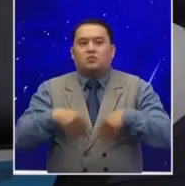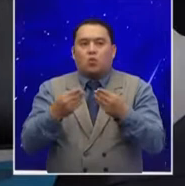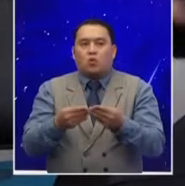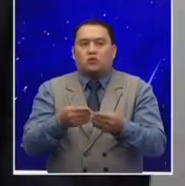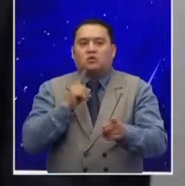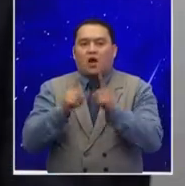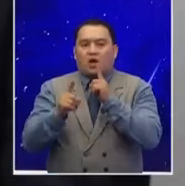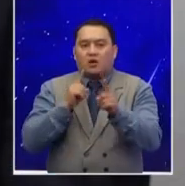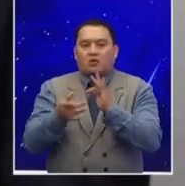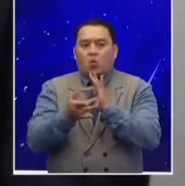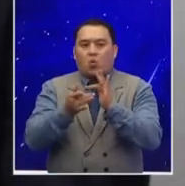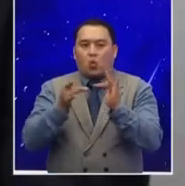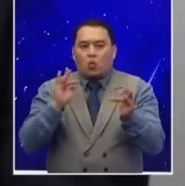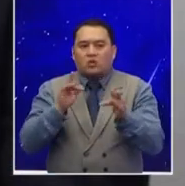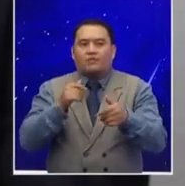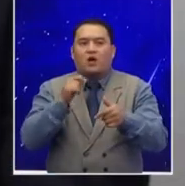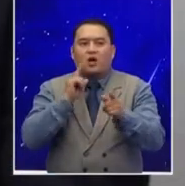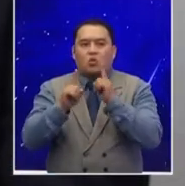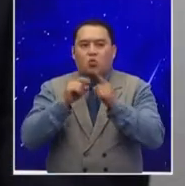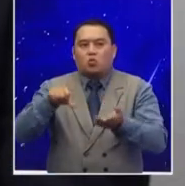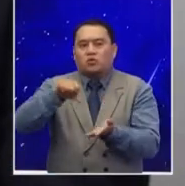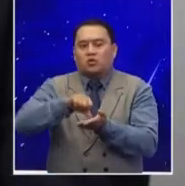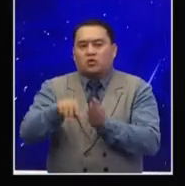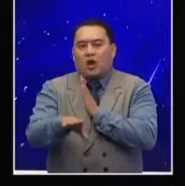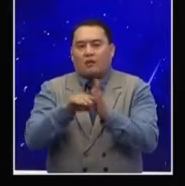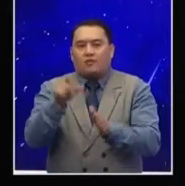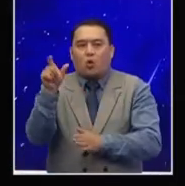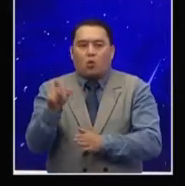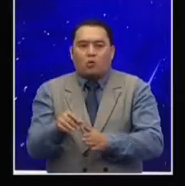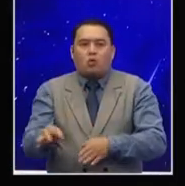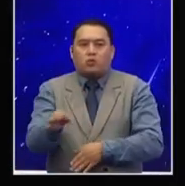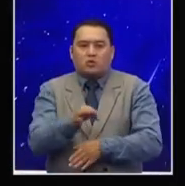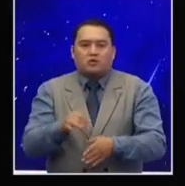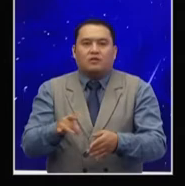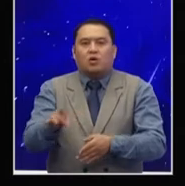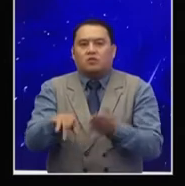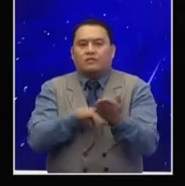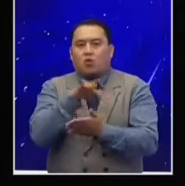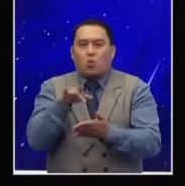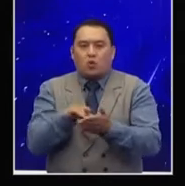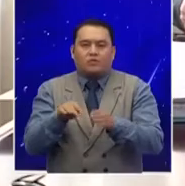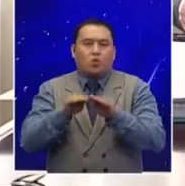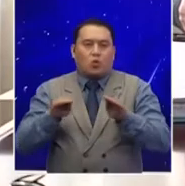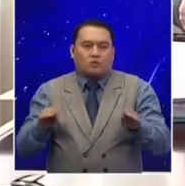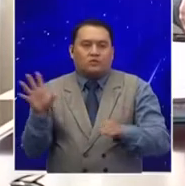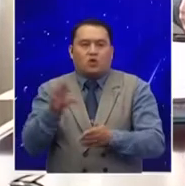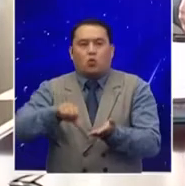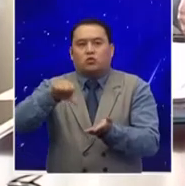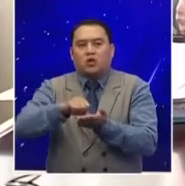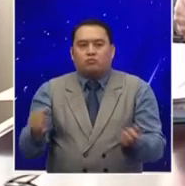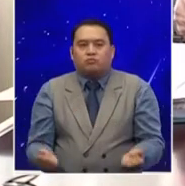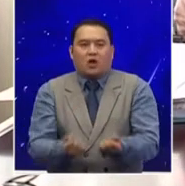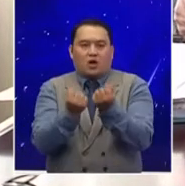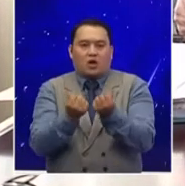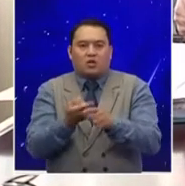Заседание проходило в режиме онлайн-конференции. Участвовали депутаты областного, районного, городского уровней. Все участники